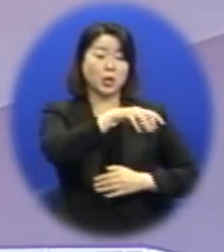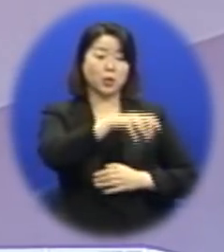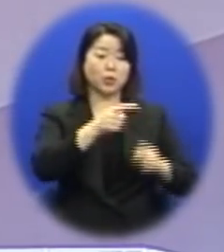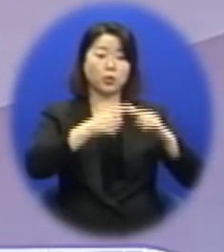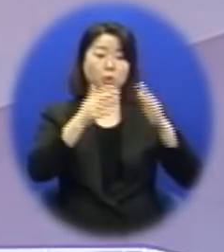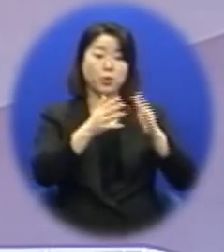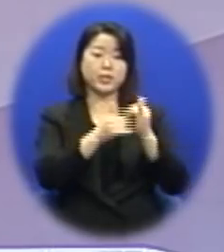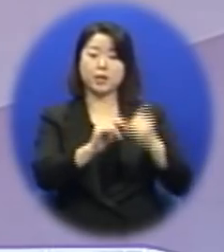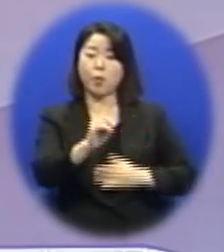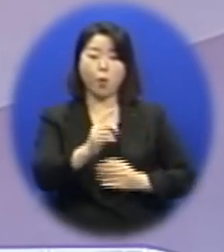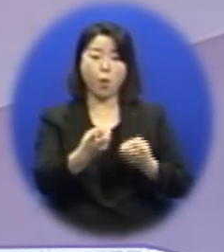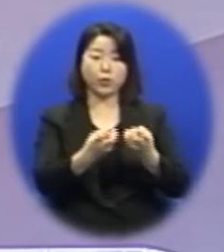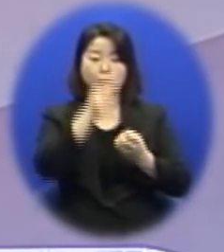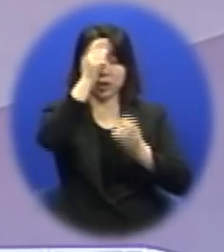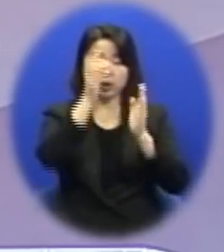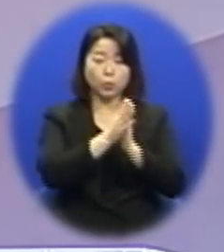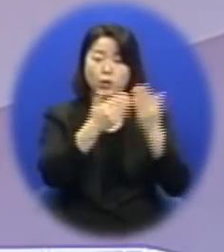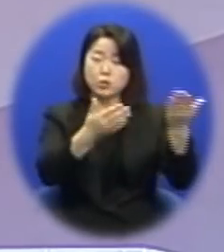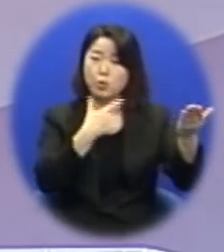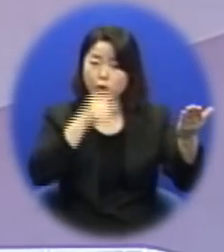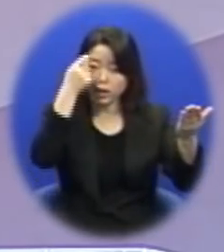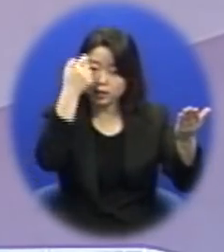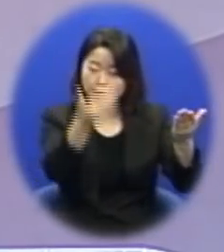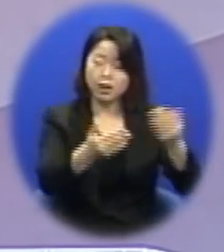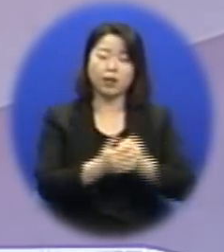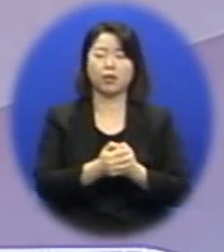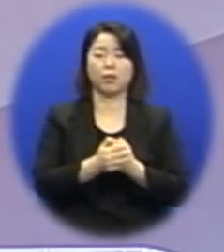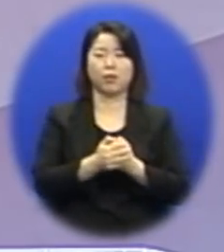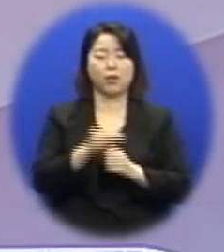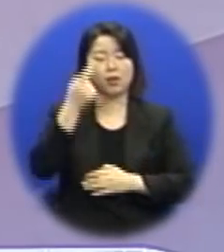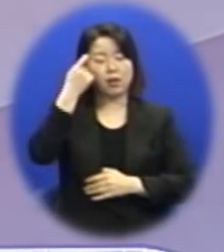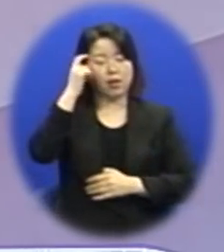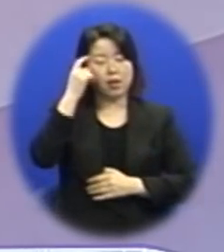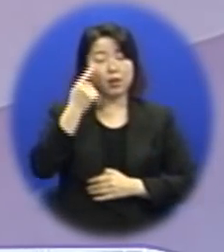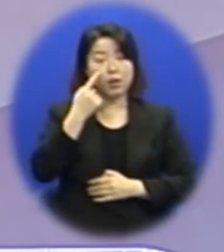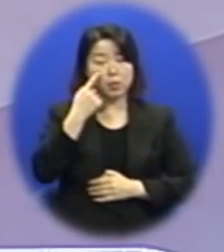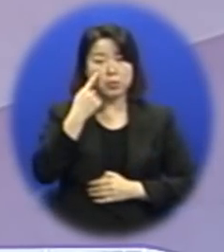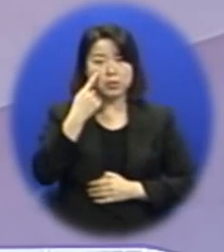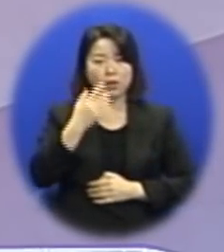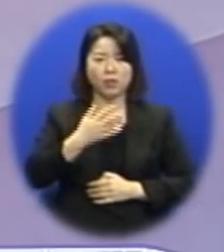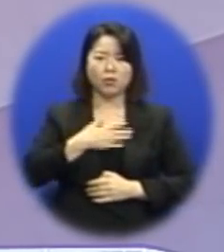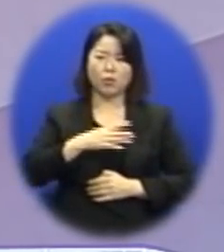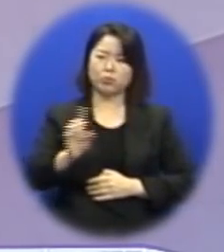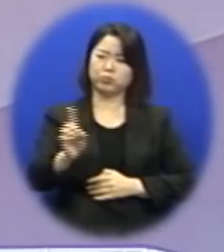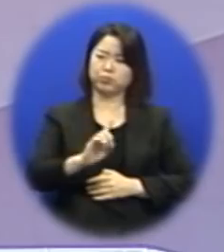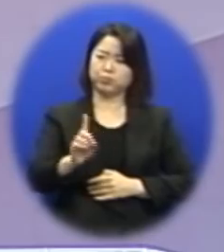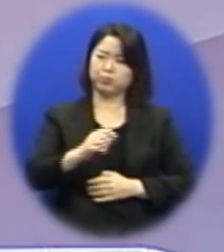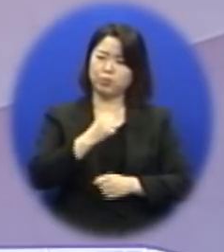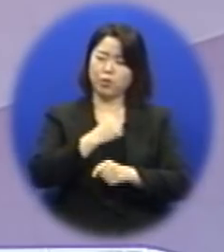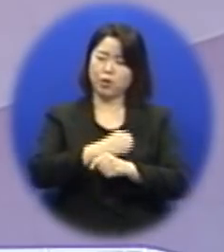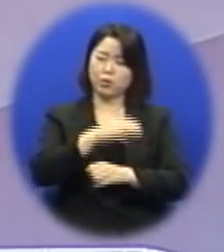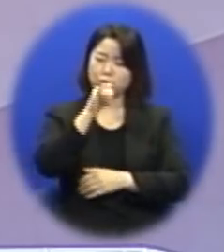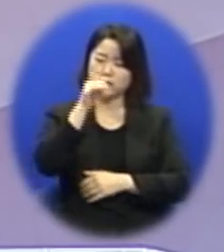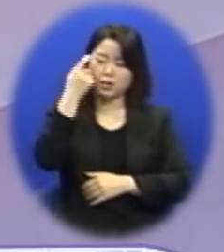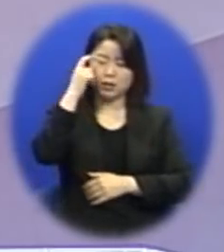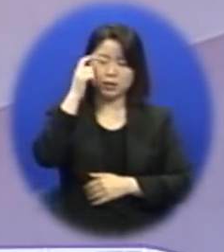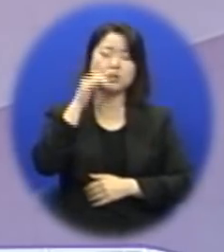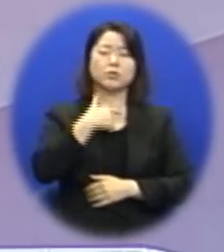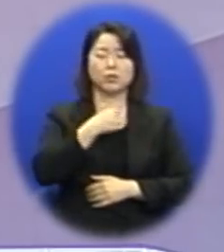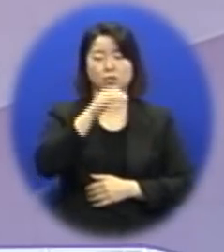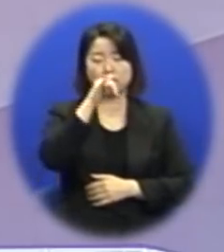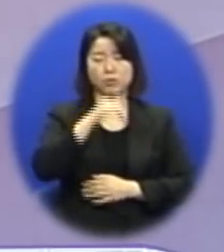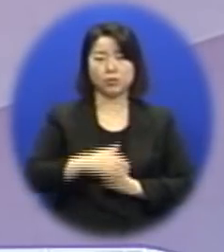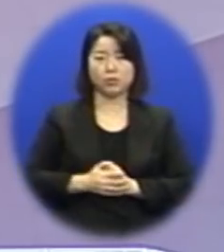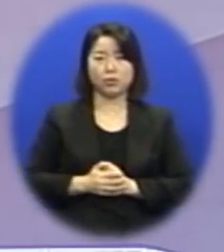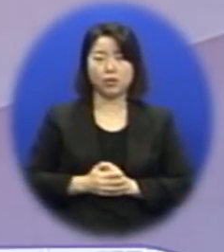원하느냐 생각해 보니까 이게 내가 도대체 뭐 하고 있는 건가 싶더라 그래서 임현수